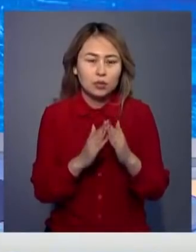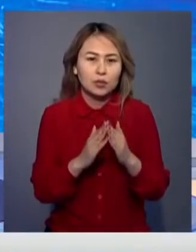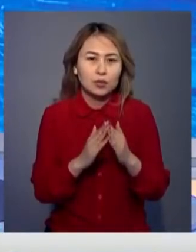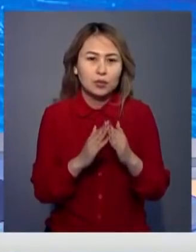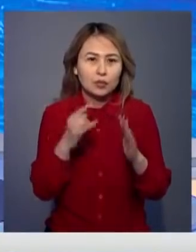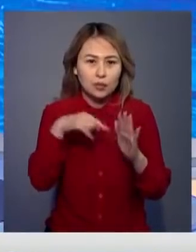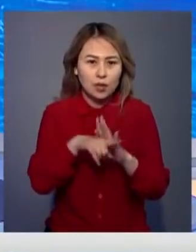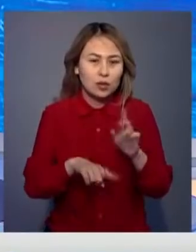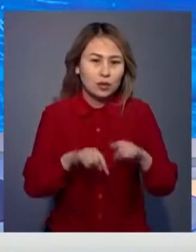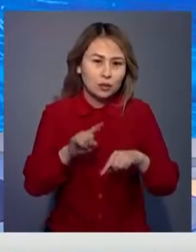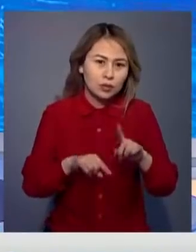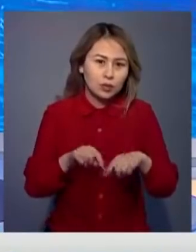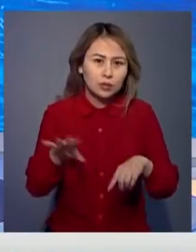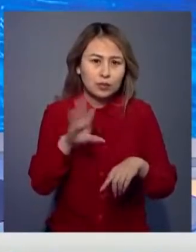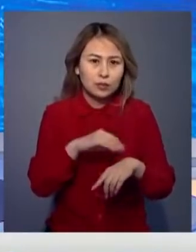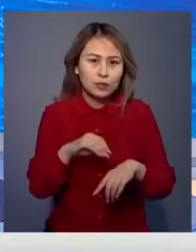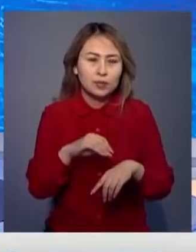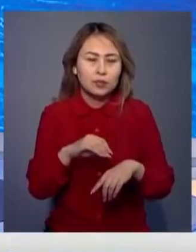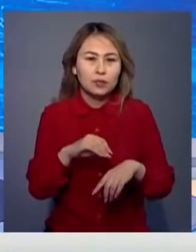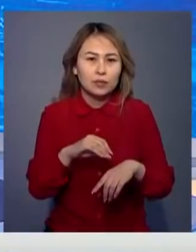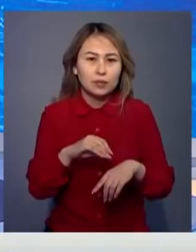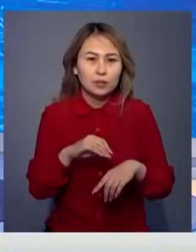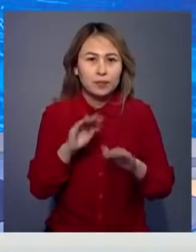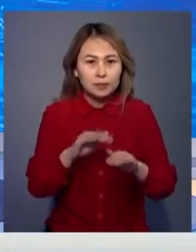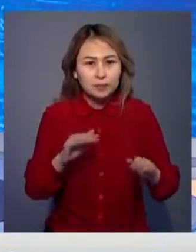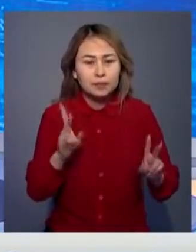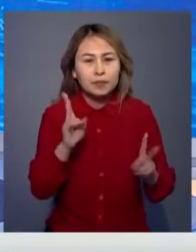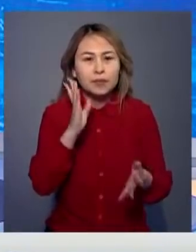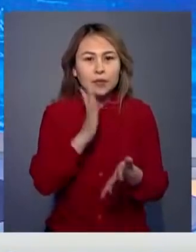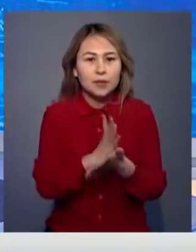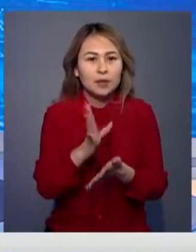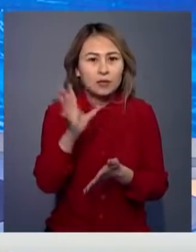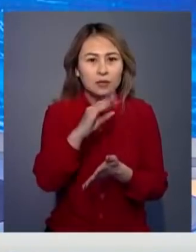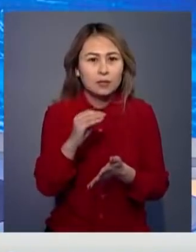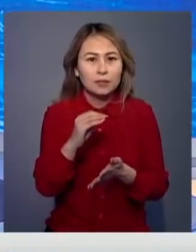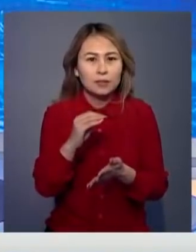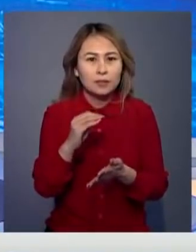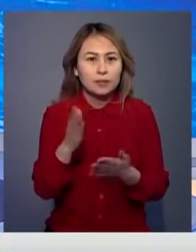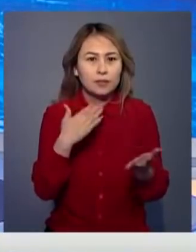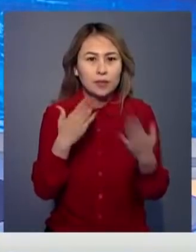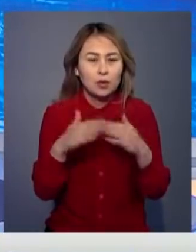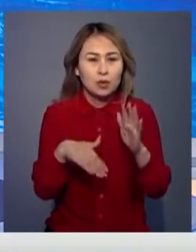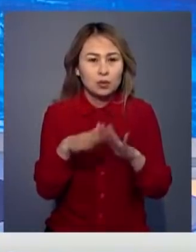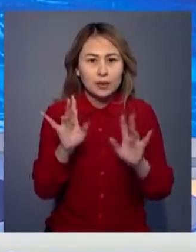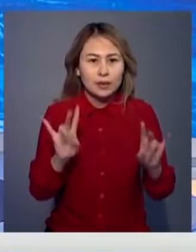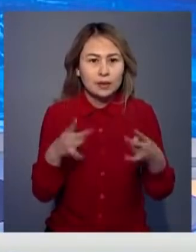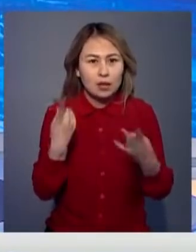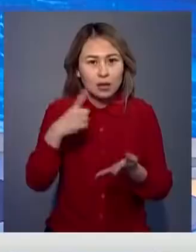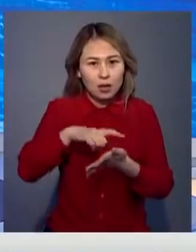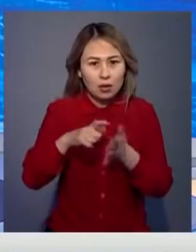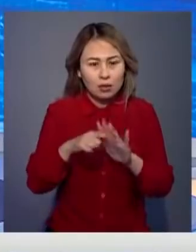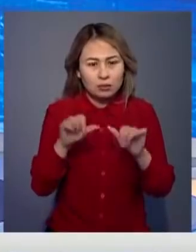үйдің ішіндегі туысқан әкешелеріңіз, балаларыңыз кім бар, ол кісілермен араласпағандарыңыз абзал. Бір бөлмеге